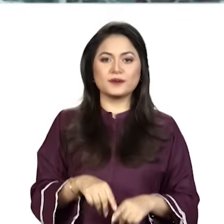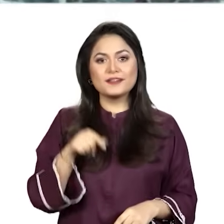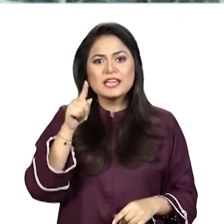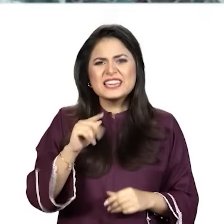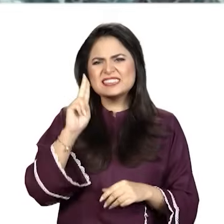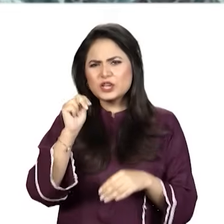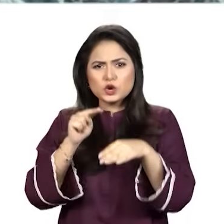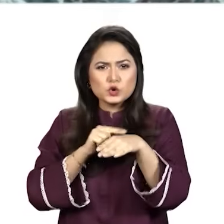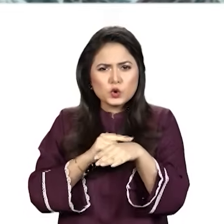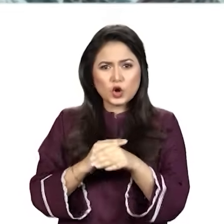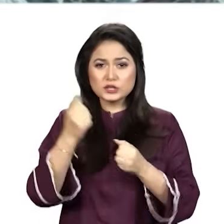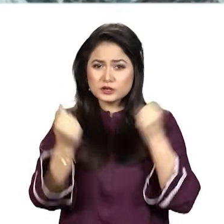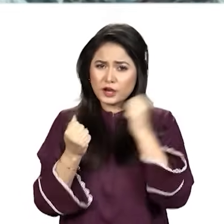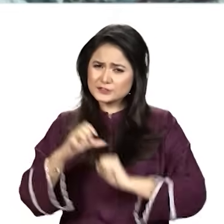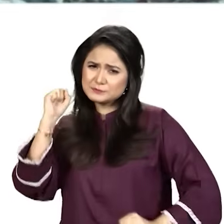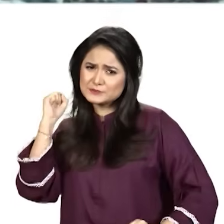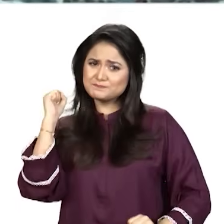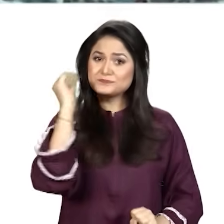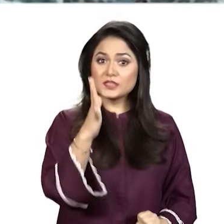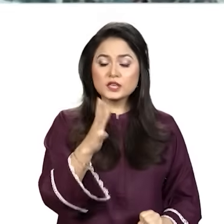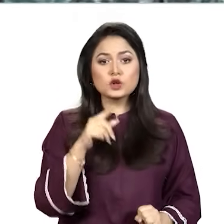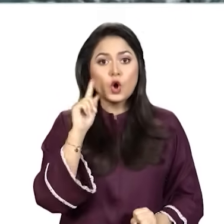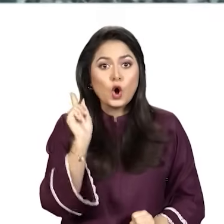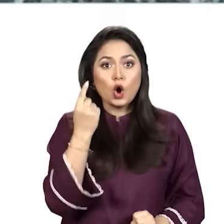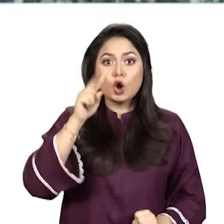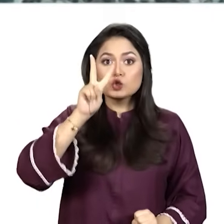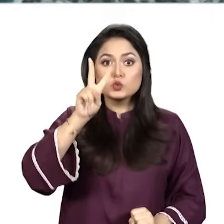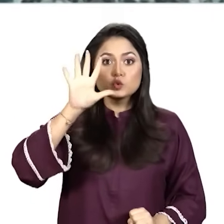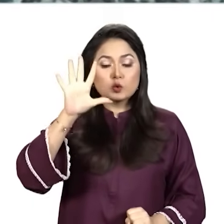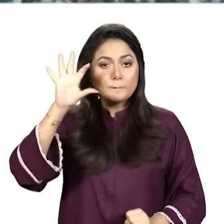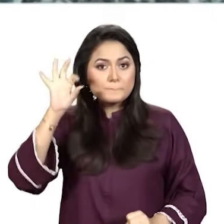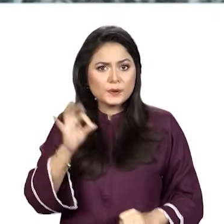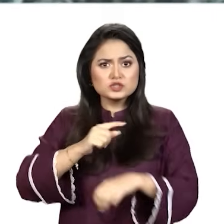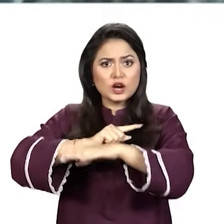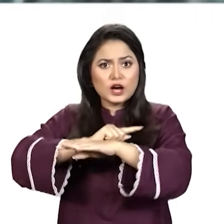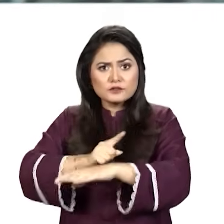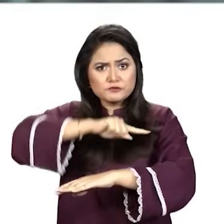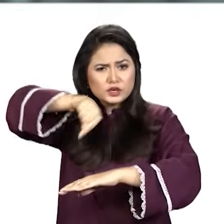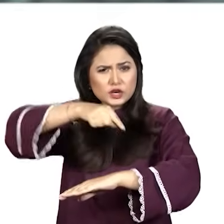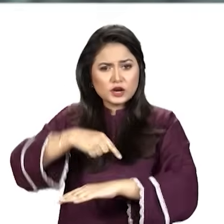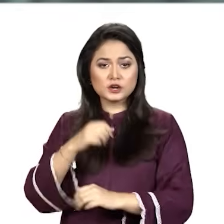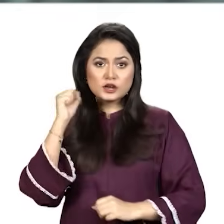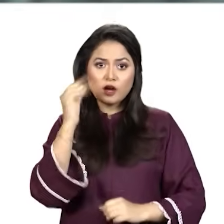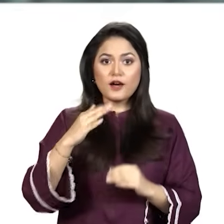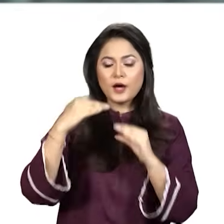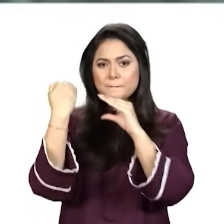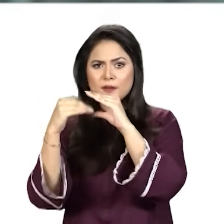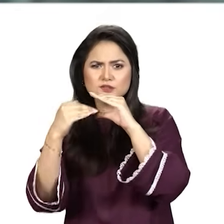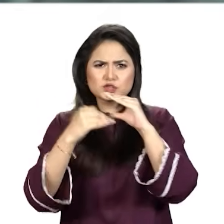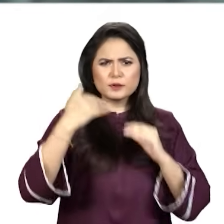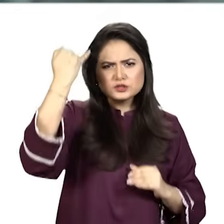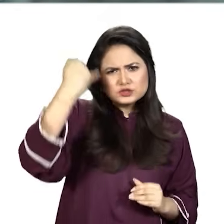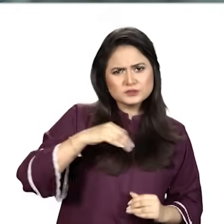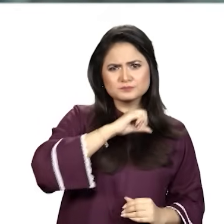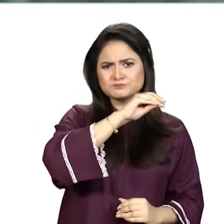न्यूरॉन्स किसी फार्मूला 1 कार से भी ज्यादा तेज रफ्तार होते हैं और 250 मील फी घंटा की रफ्तार से पैगामात जिस्म के